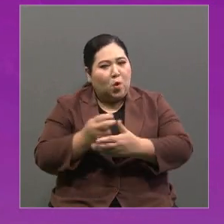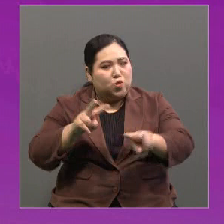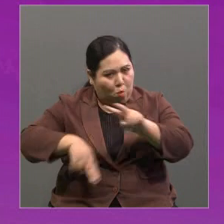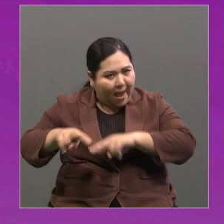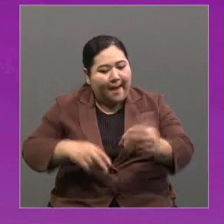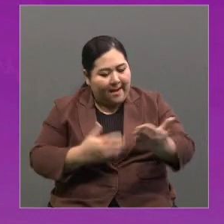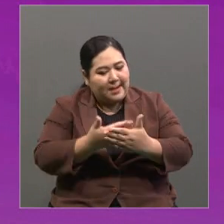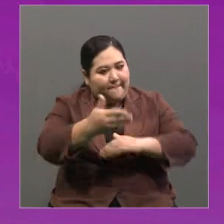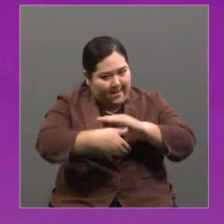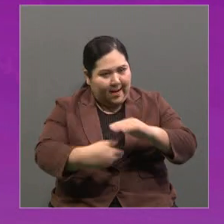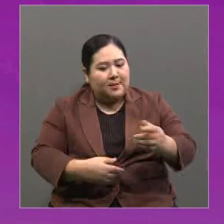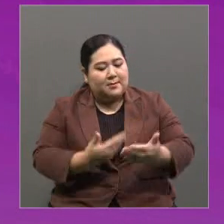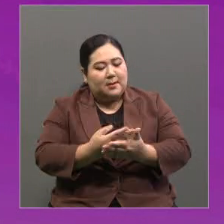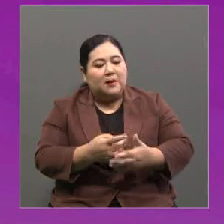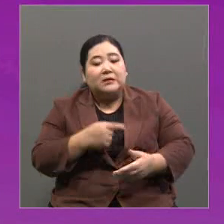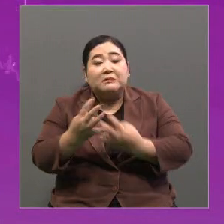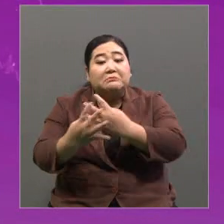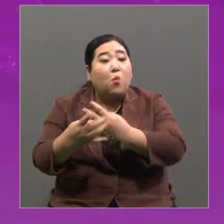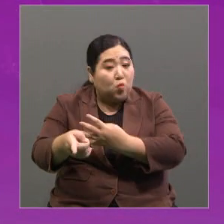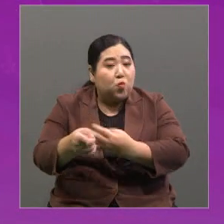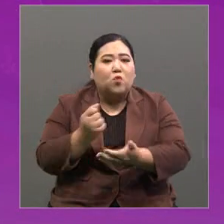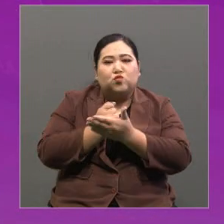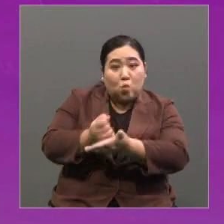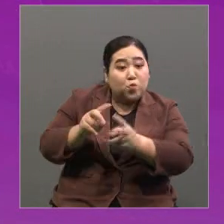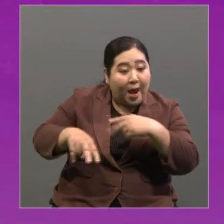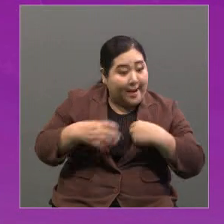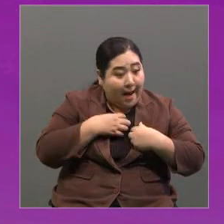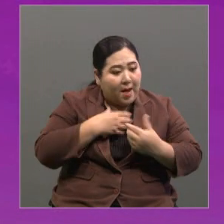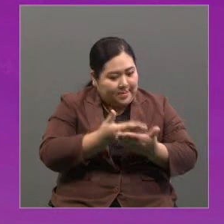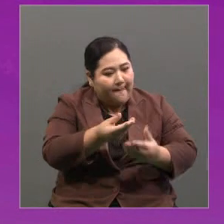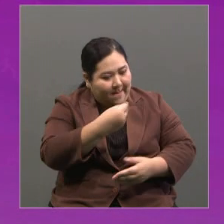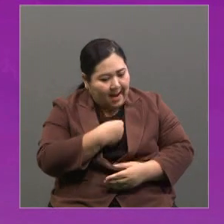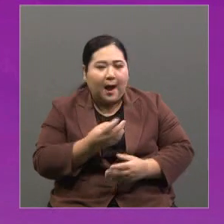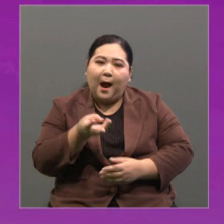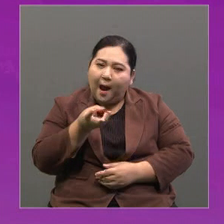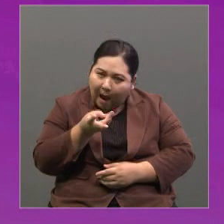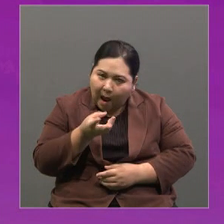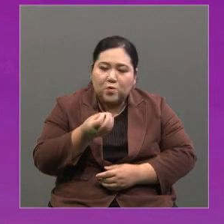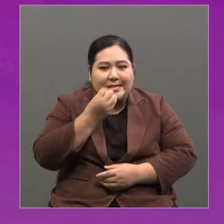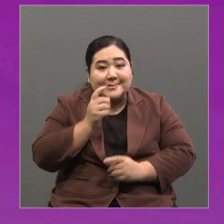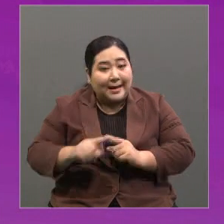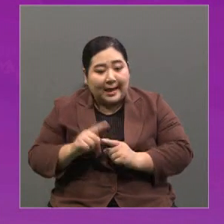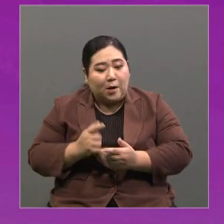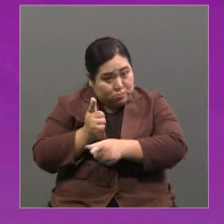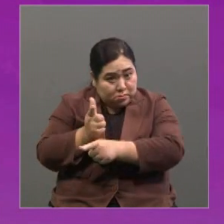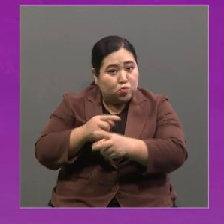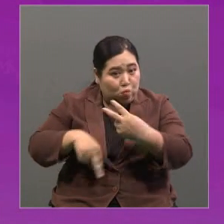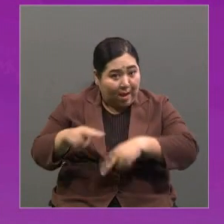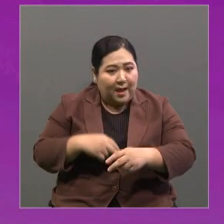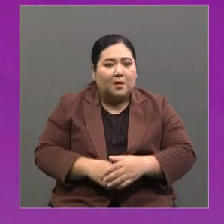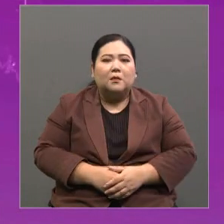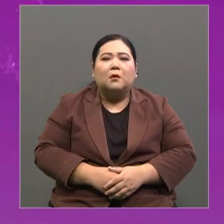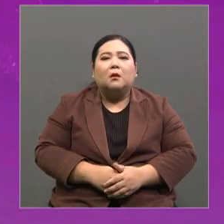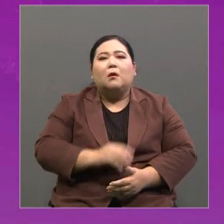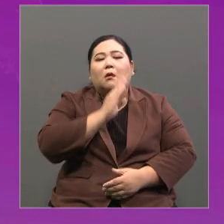นะต้องเข้าไปดูในส่วนของผู้ต้องหาที่อยู่ภายในเรือนจำไม่ว่าจะเป็นค่าข้าวค่าอาหารอะไรก็แล้วแต่ว่าท้ายที่สุด